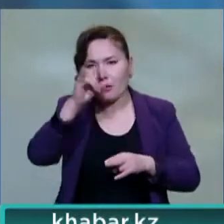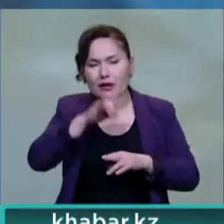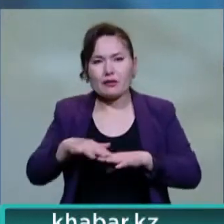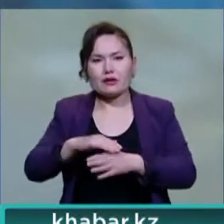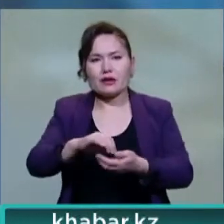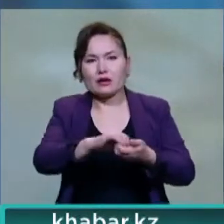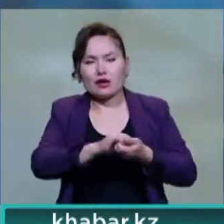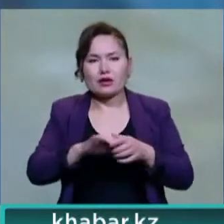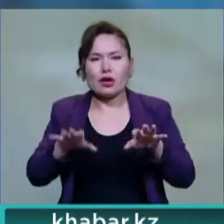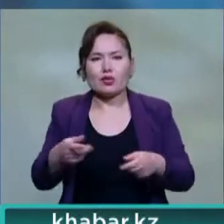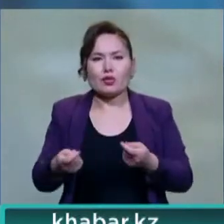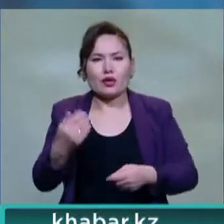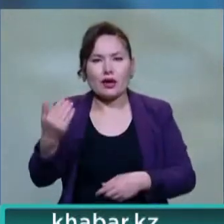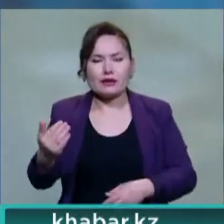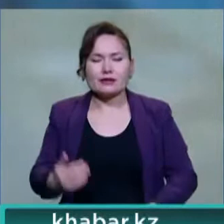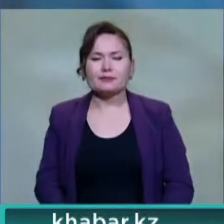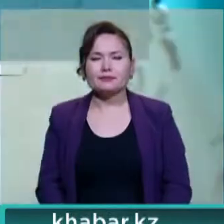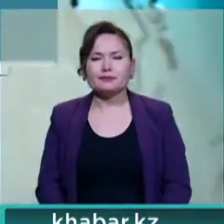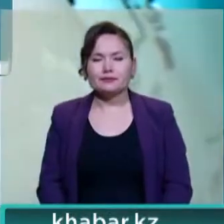Халқы Ассамблеясының төрағасы.